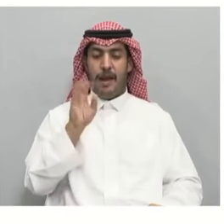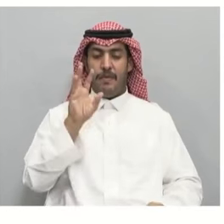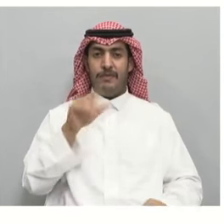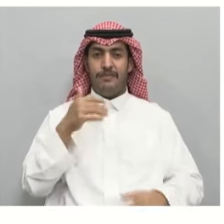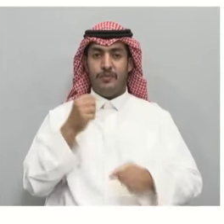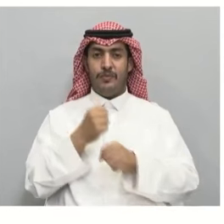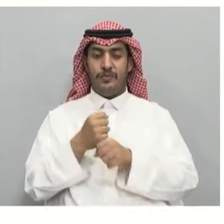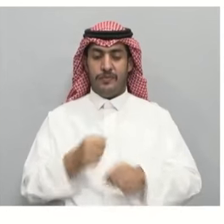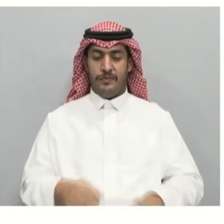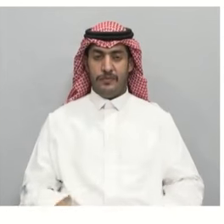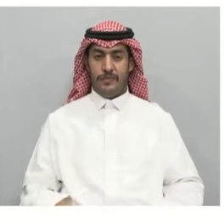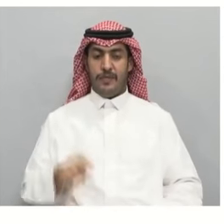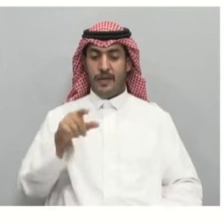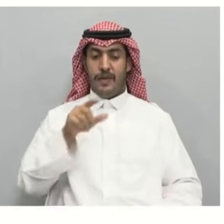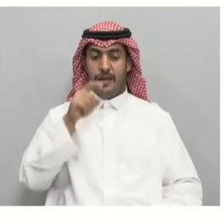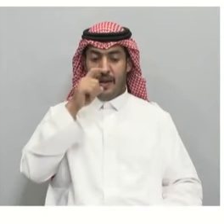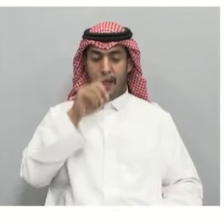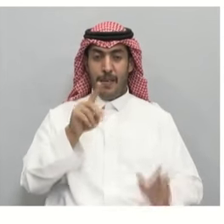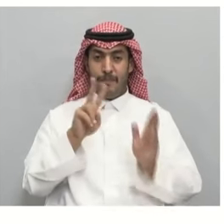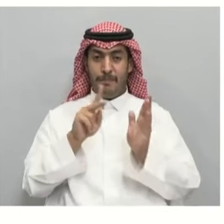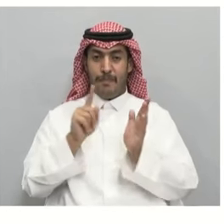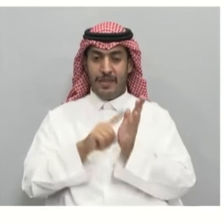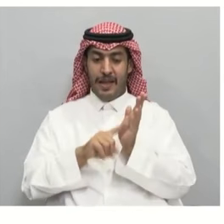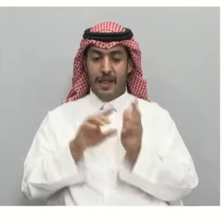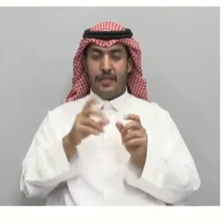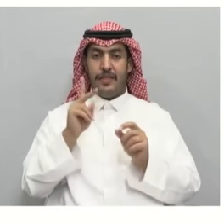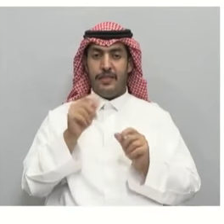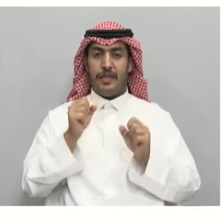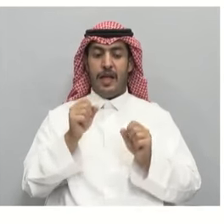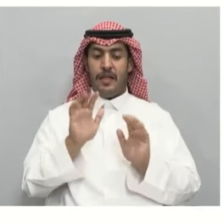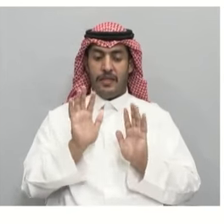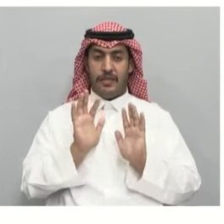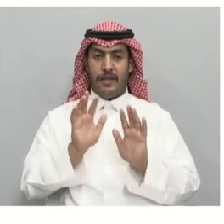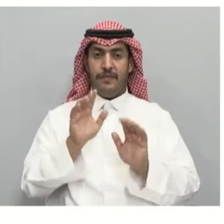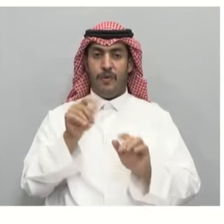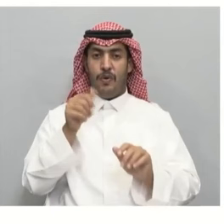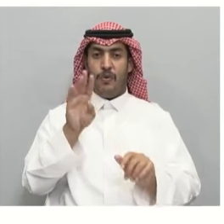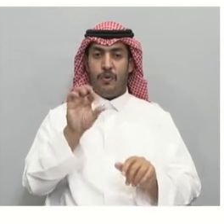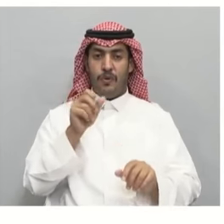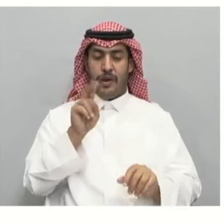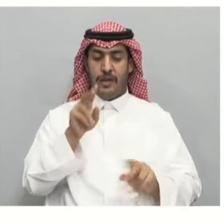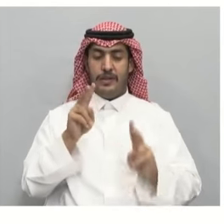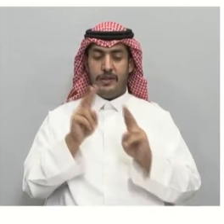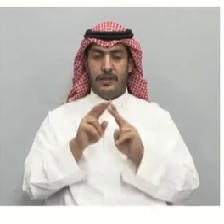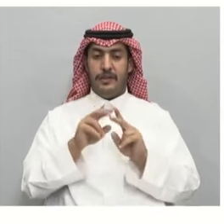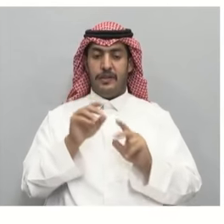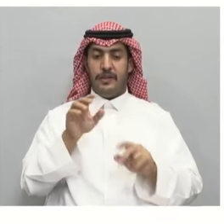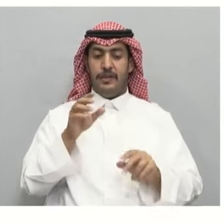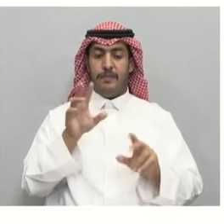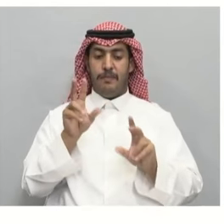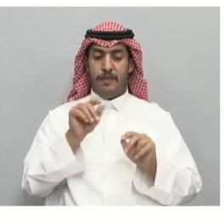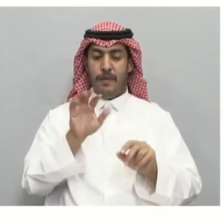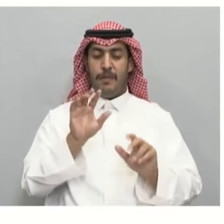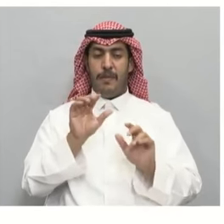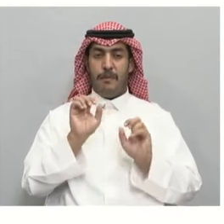الكهربائي اذا يجب ان تكون للبطاريه طاقه لدفع الالكترونات في اسلاك التوصيل هذه كما